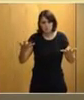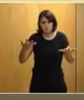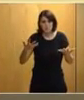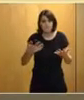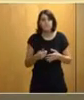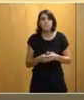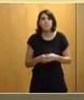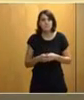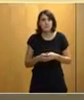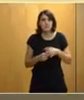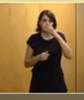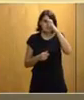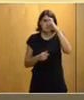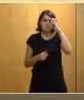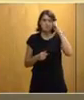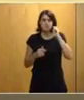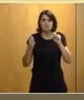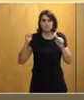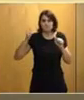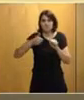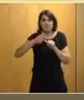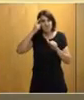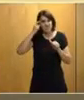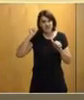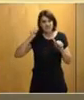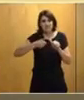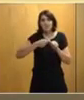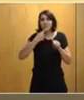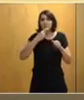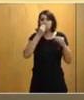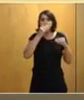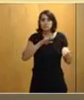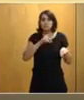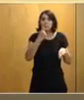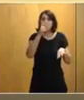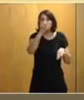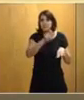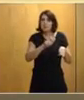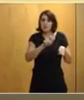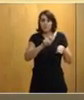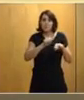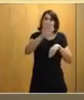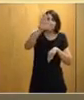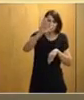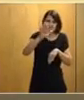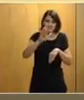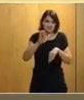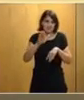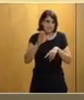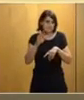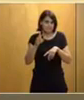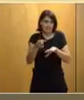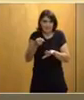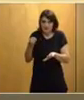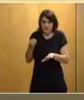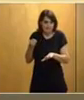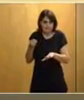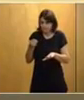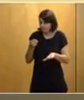situar de manera persistent els darrers dies per sobre d'1, de qual cosa vol dir que l'epidèmia no està en contracció,